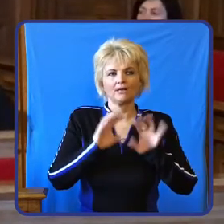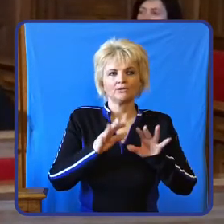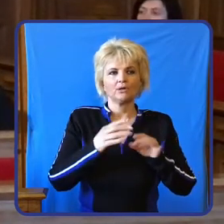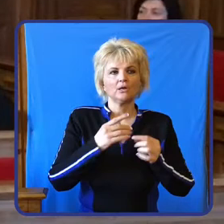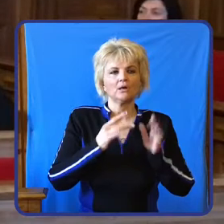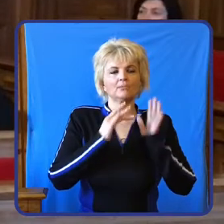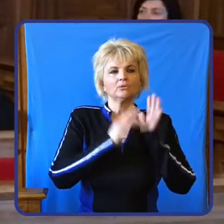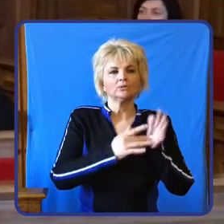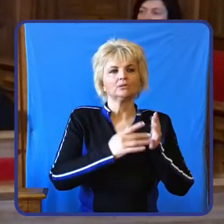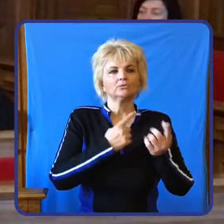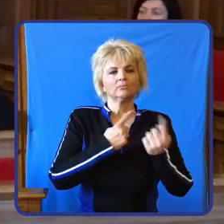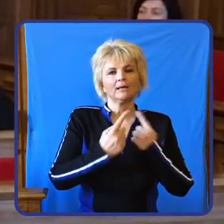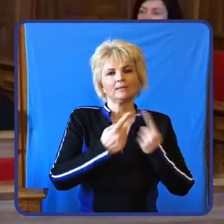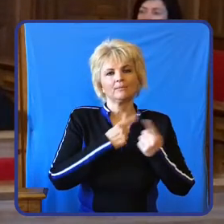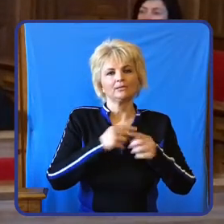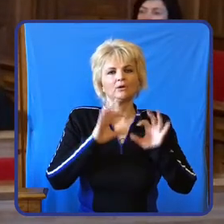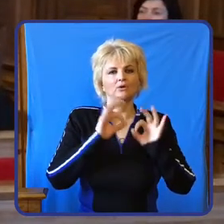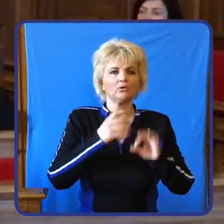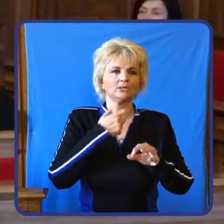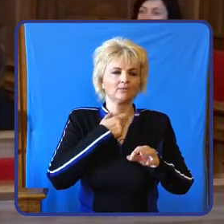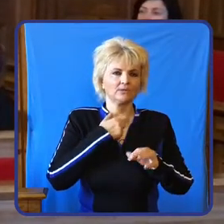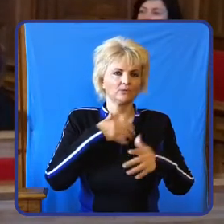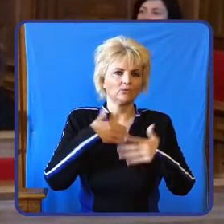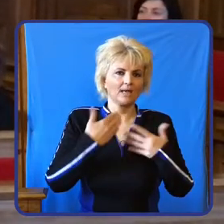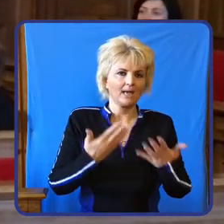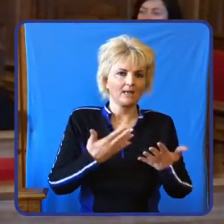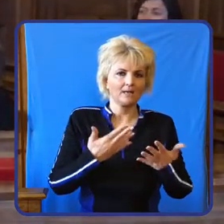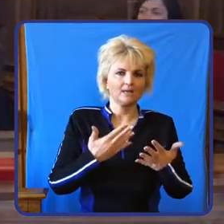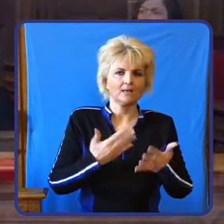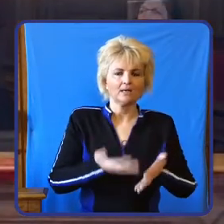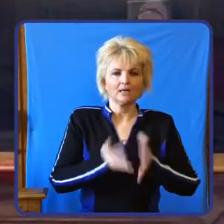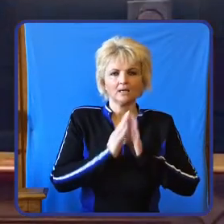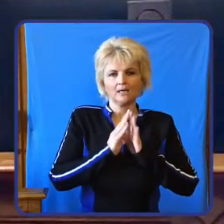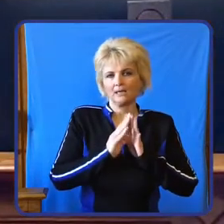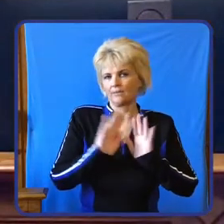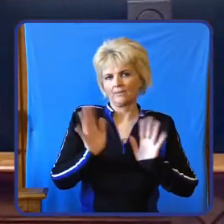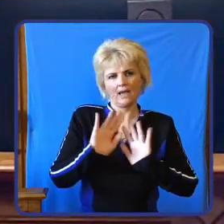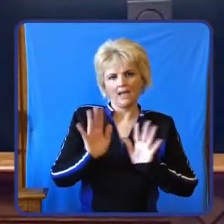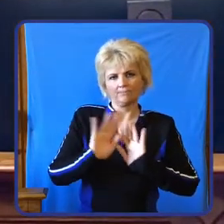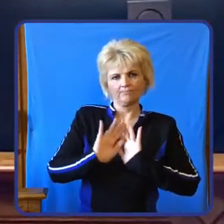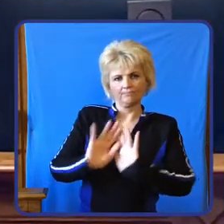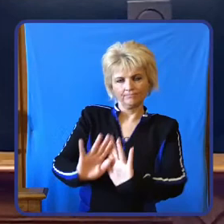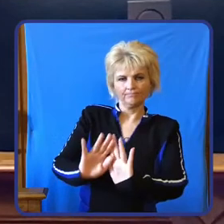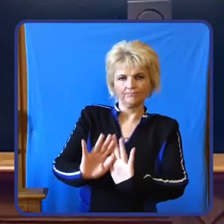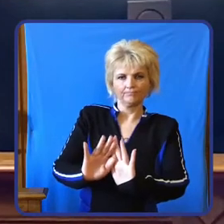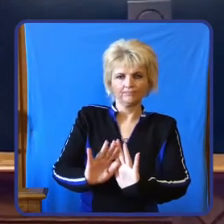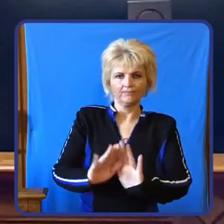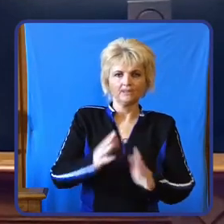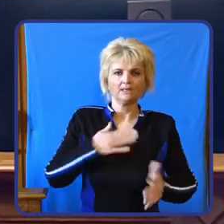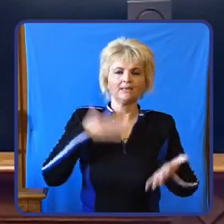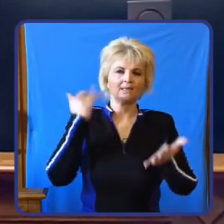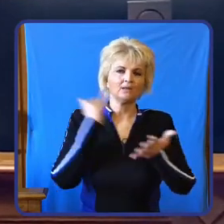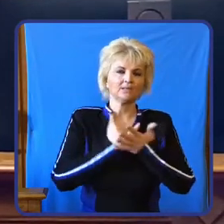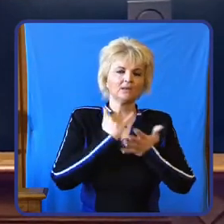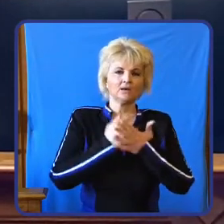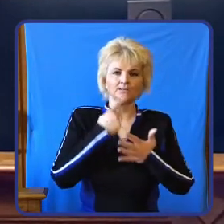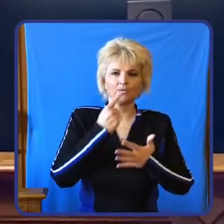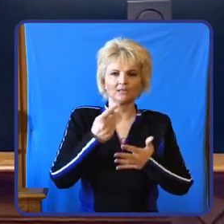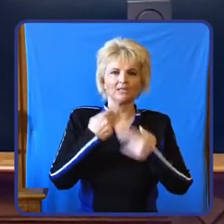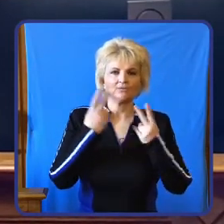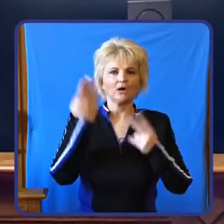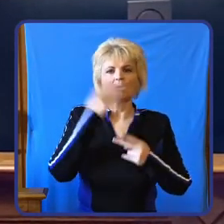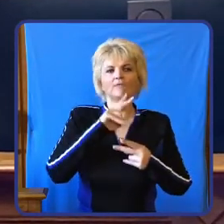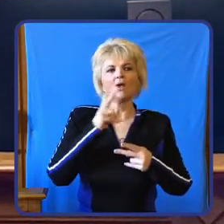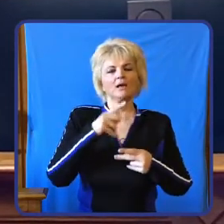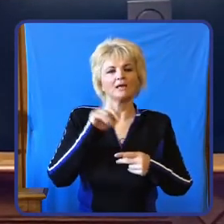hogy jó szavaztunk-e. Úgyhogy kérem, tartózkodj az életől. Köszönöm. Jó, én az igazmondás fontosságát, ha valaki azt